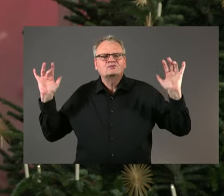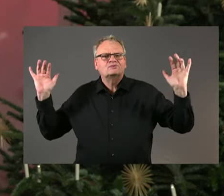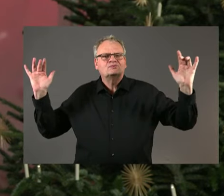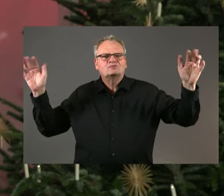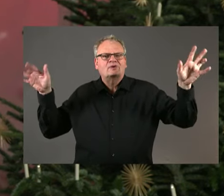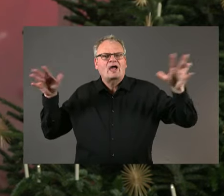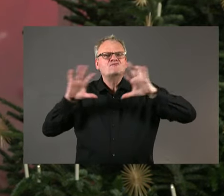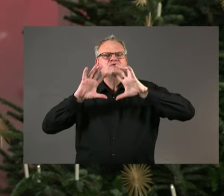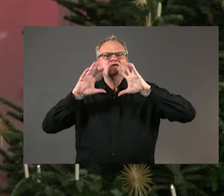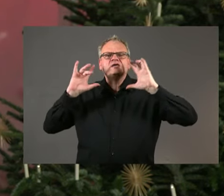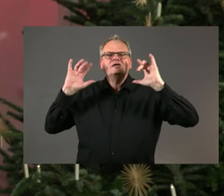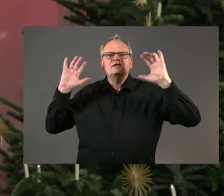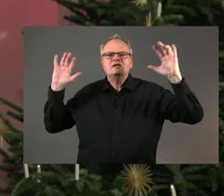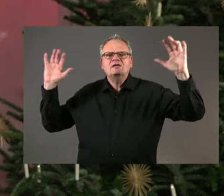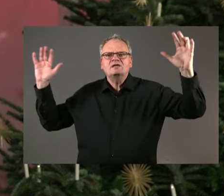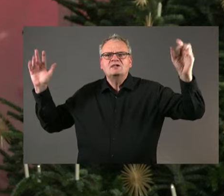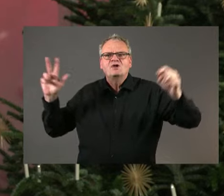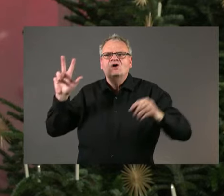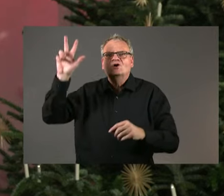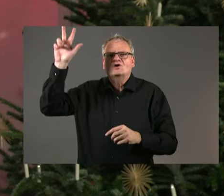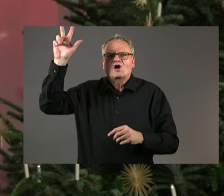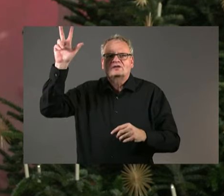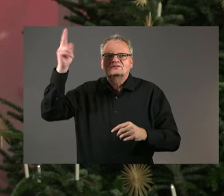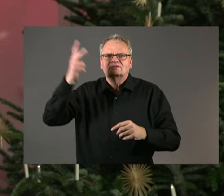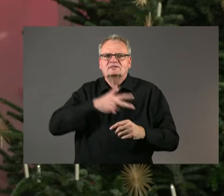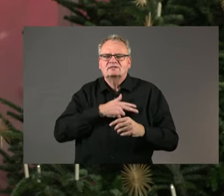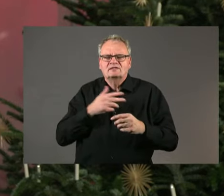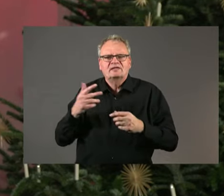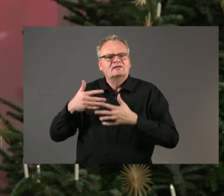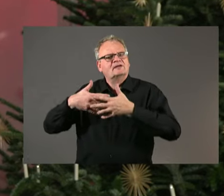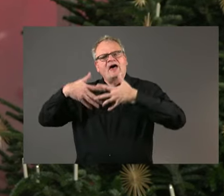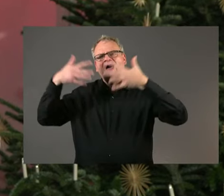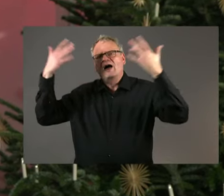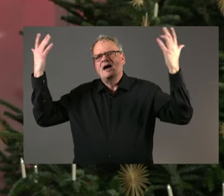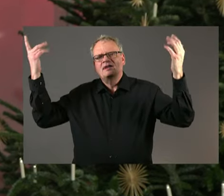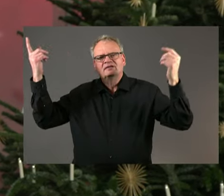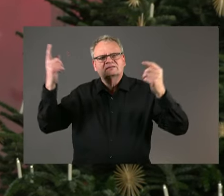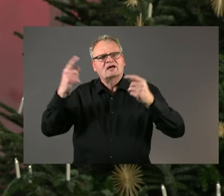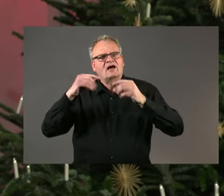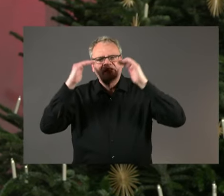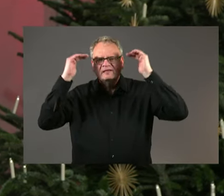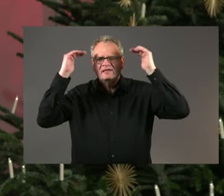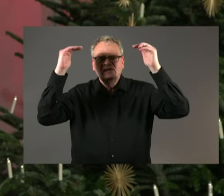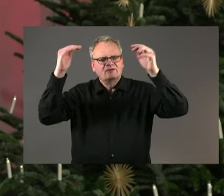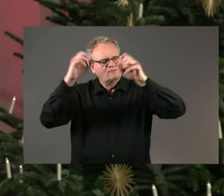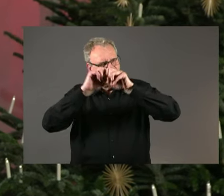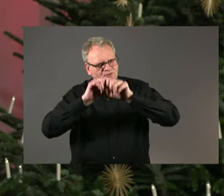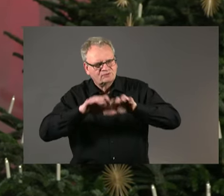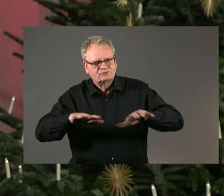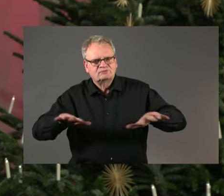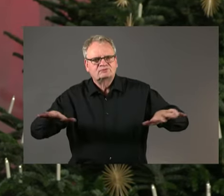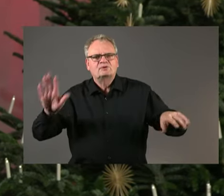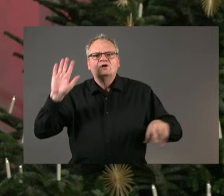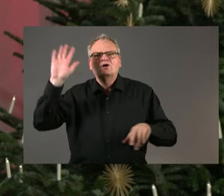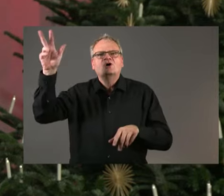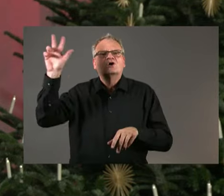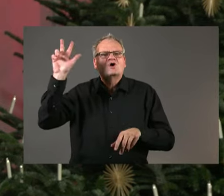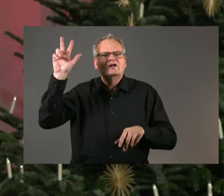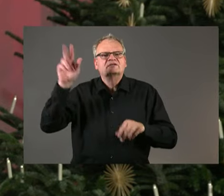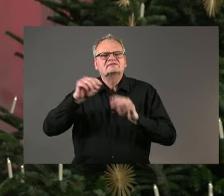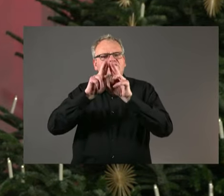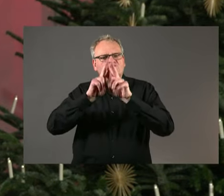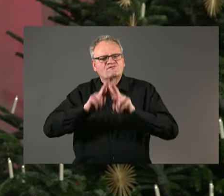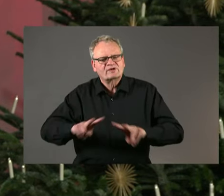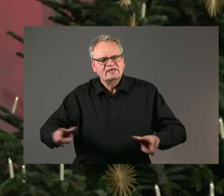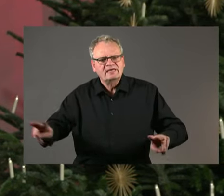Engel. Die lobten Gott und riefen: Gottes Herrlichkeit erfüllt die Himmelshöhe. Sein Frieden kommt auf die Erde zu